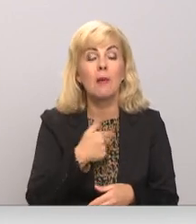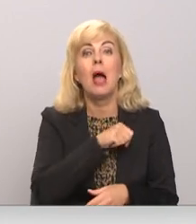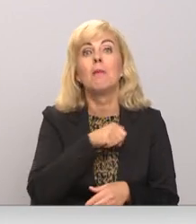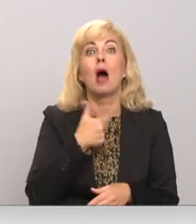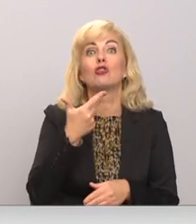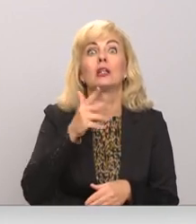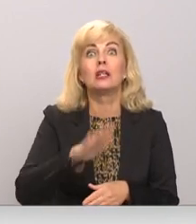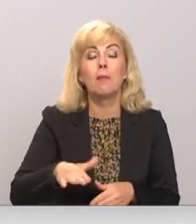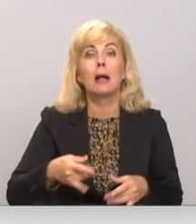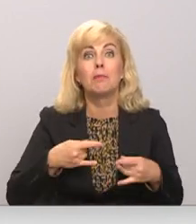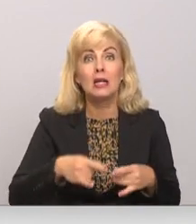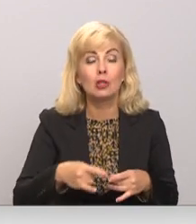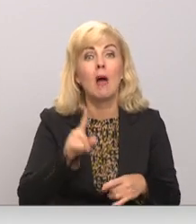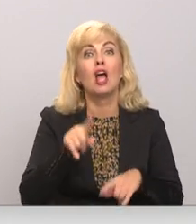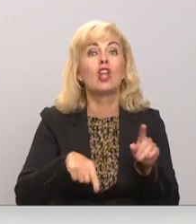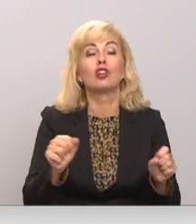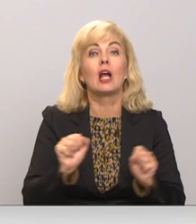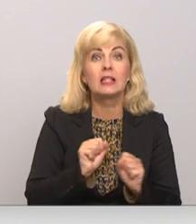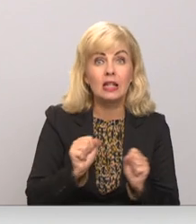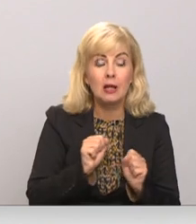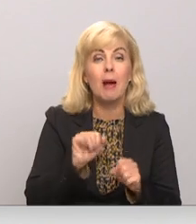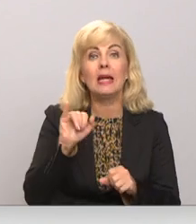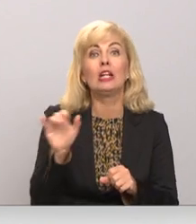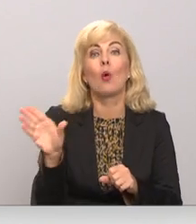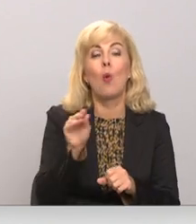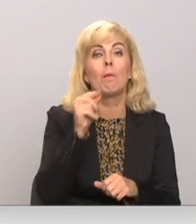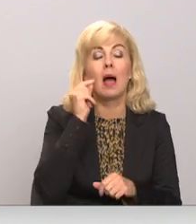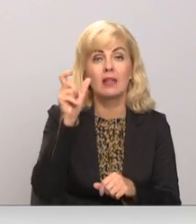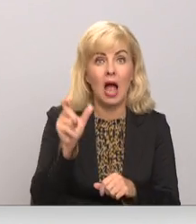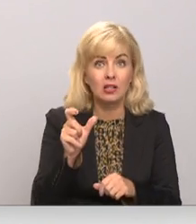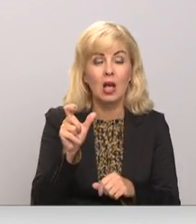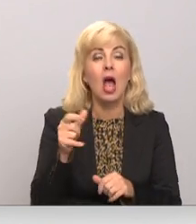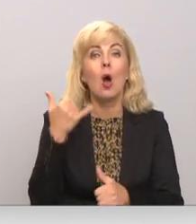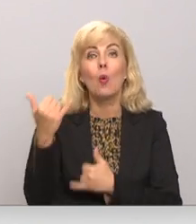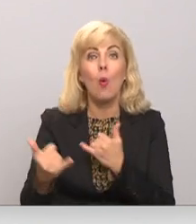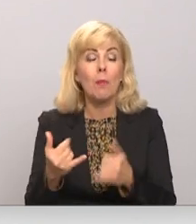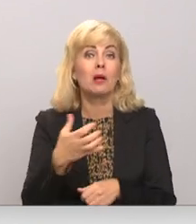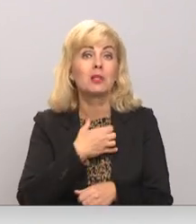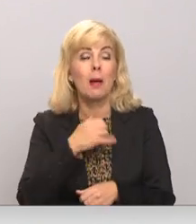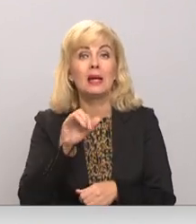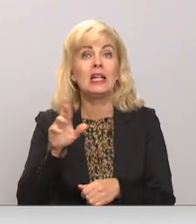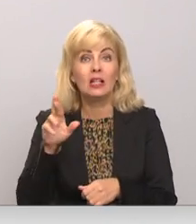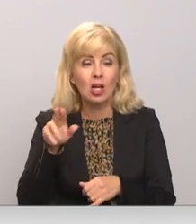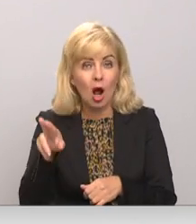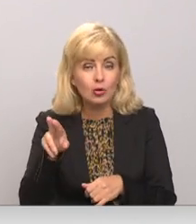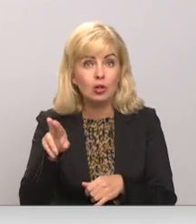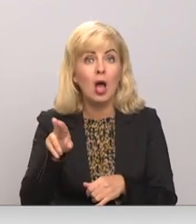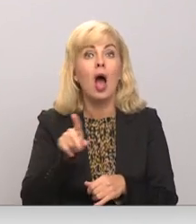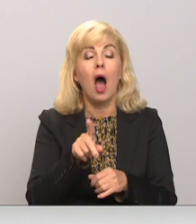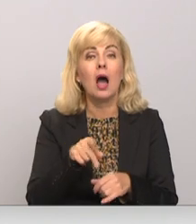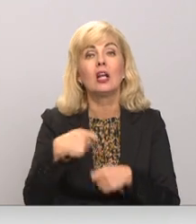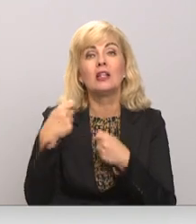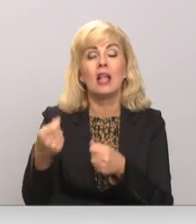ir piecimuši un gripa kādreiz ir bijis. Ar Ingrīdu kopā dzīvoja tētis, kurš bija kopjams. Saslimstot Ingrīdai, vīrus nesaudzēja arī viņas